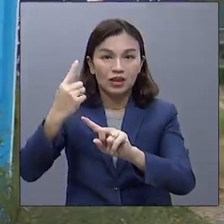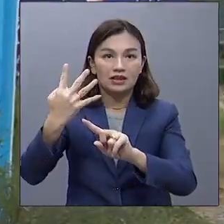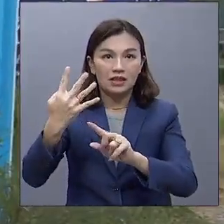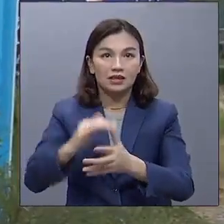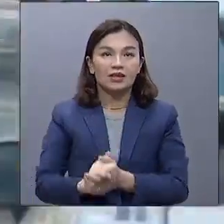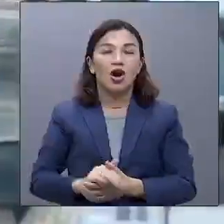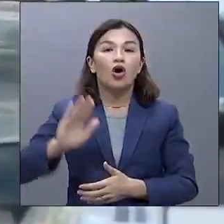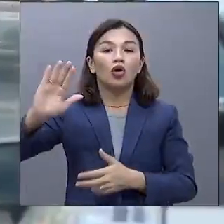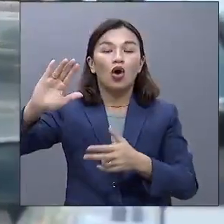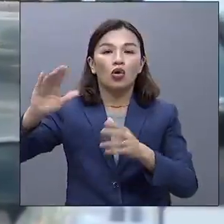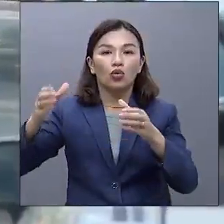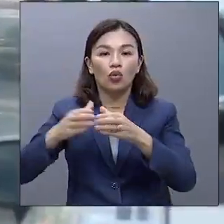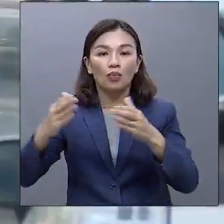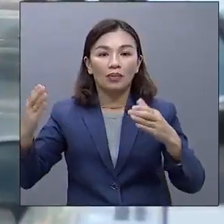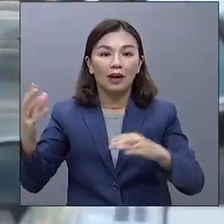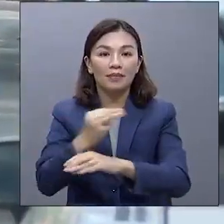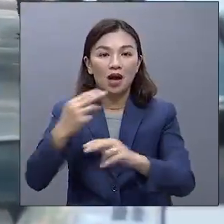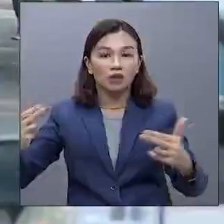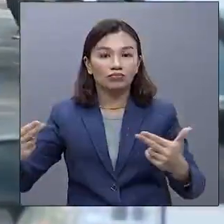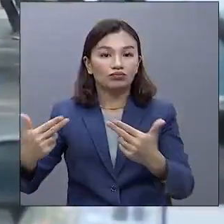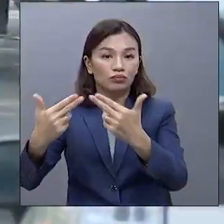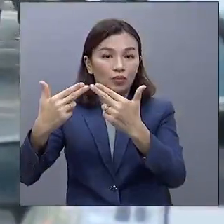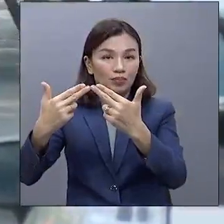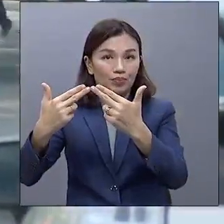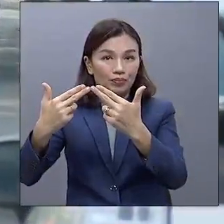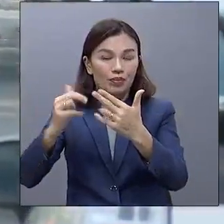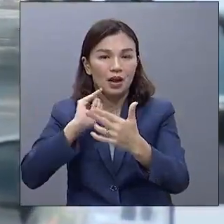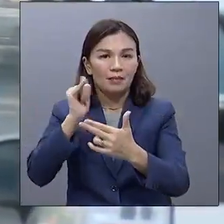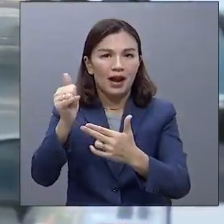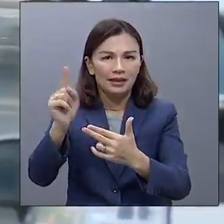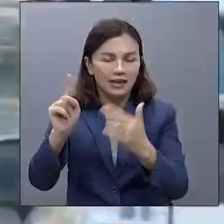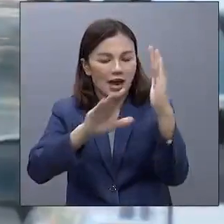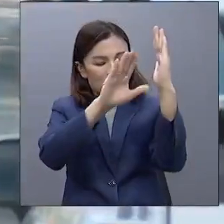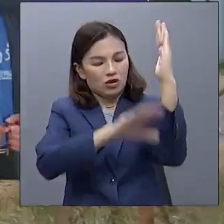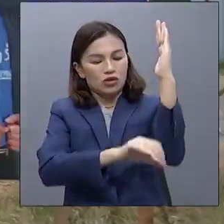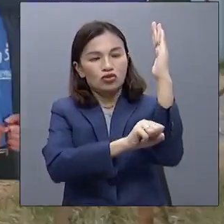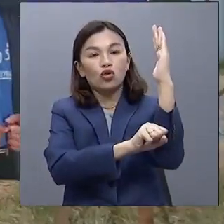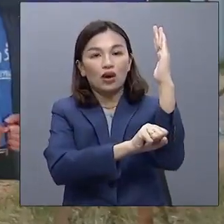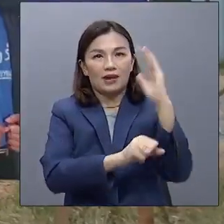ของรวมไทยสร้างชาติจะไปปราศัยที่สงขลาค่ะ